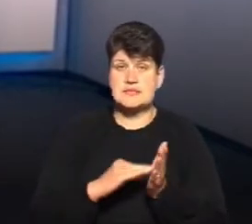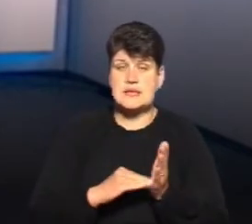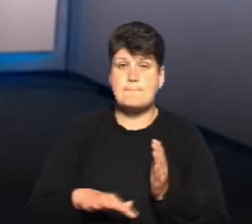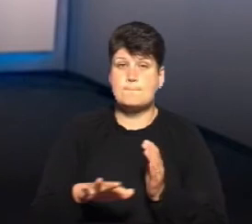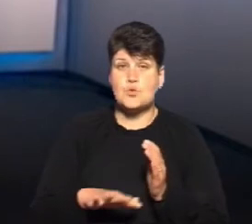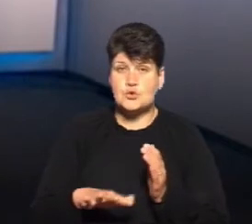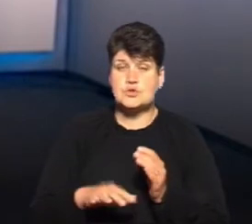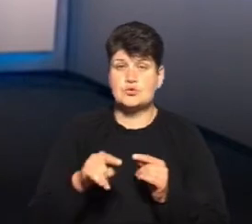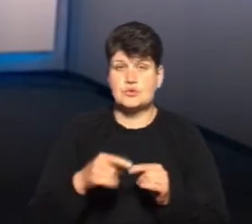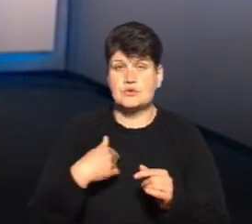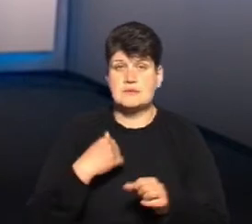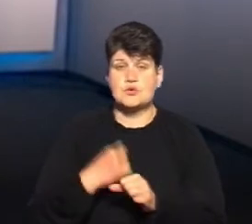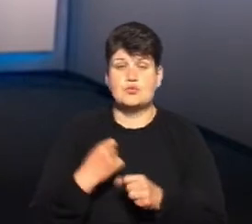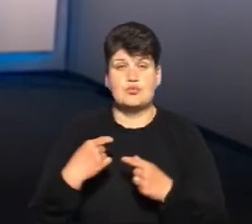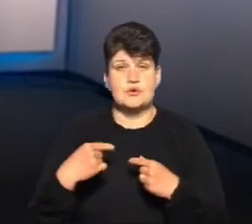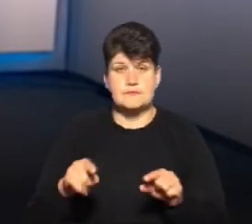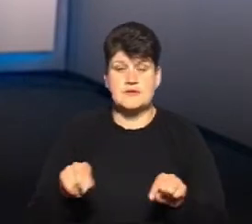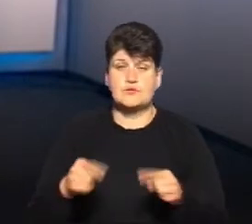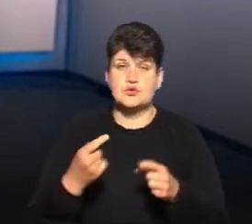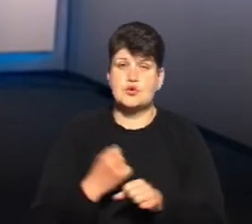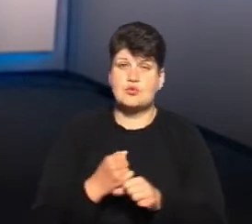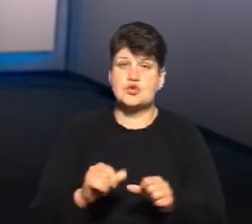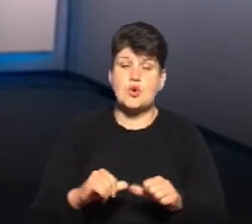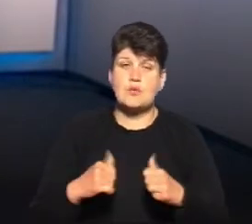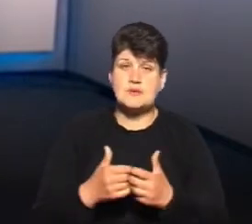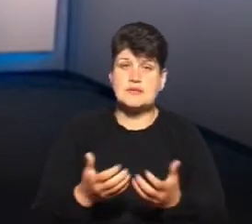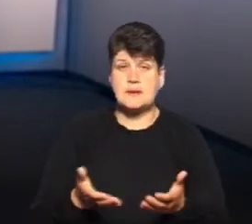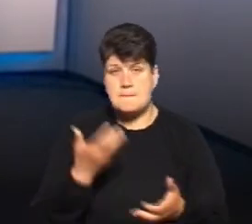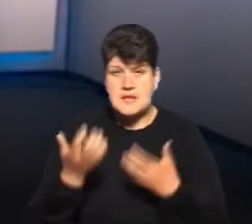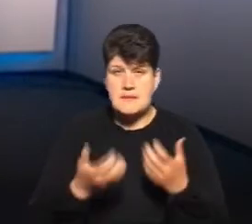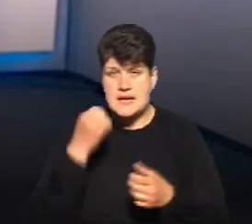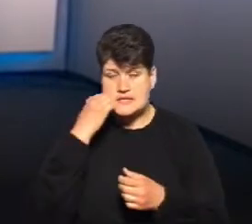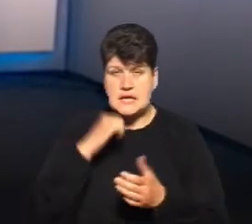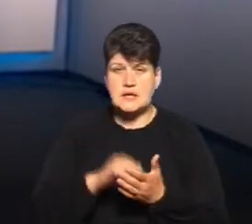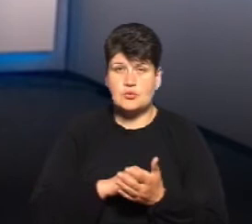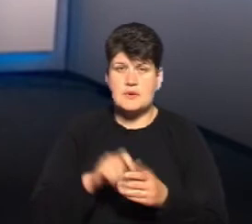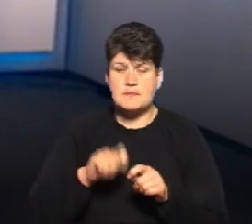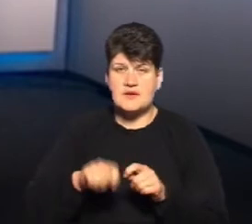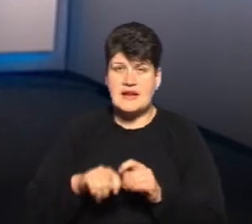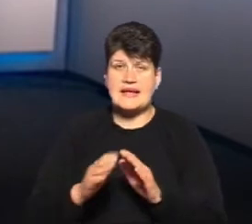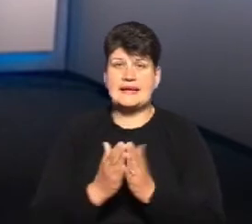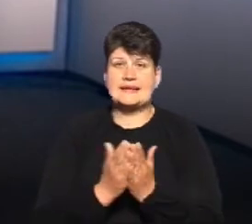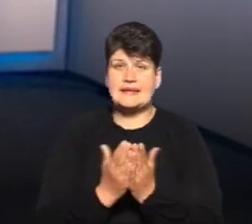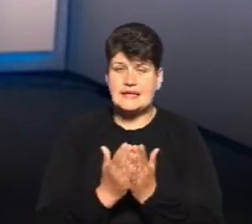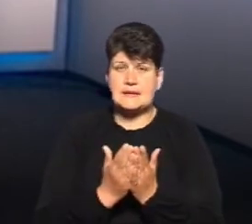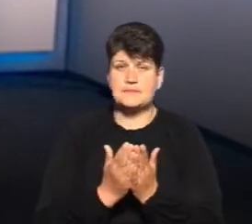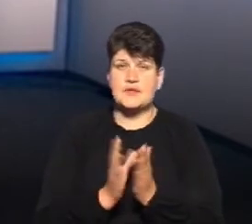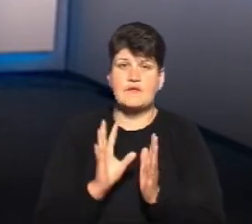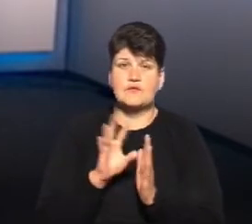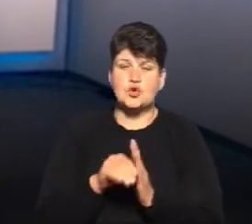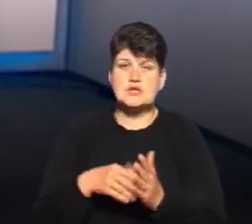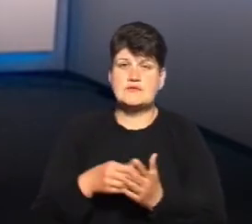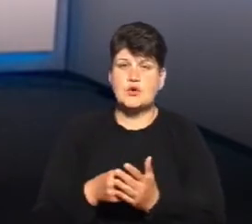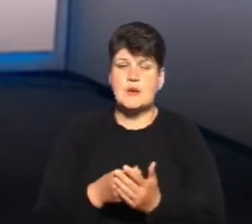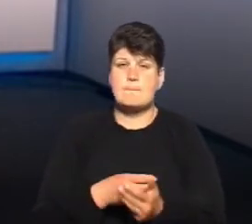працюємо по-іншому, у нас створюється робоча комісія, яка піднімає старі документи, перевіряє книги, вносить свої пропозиції відповідно вже